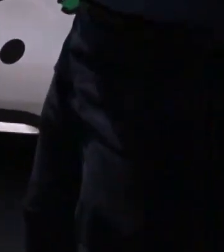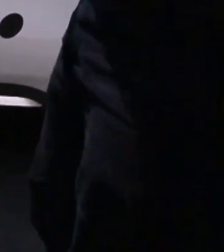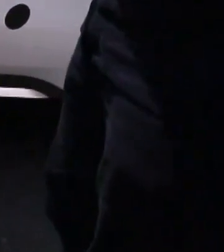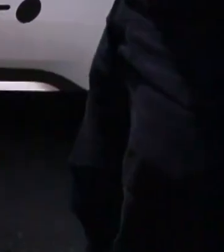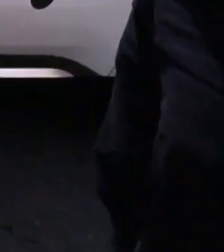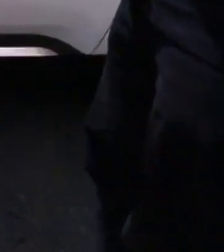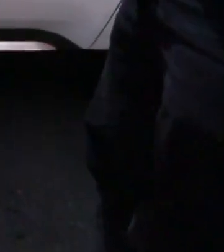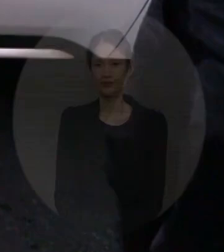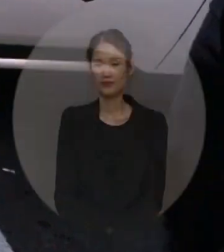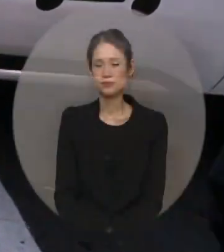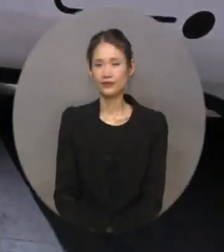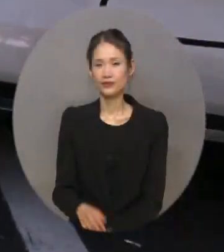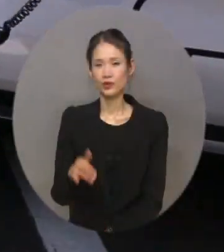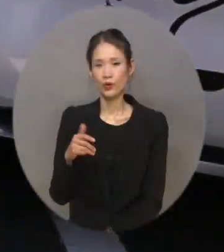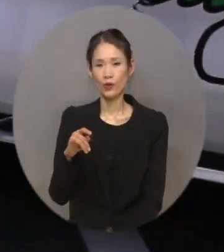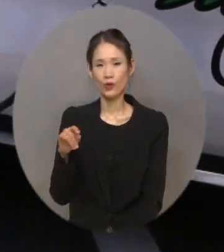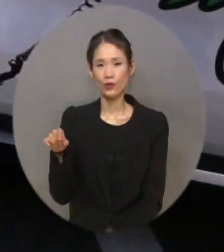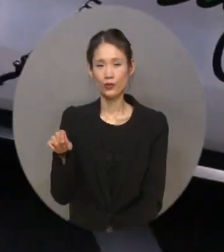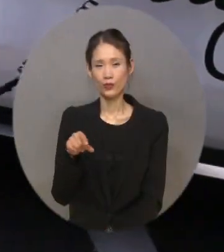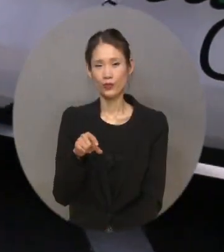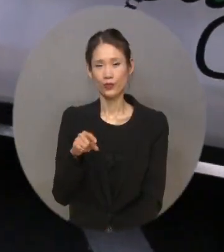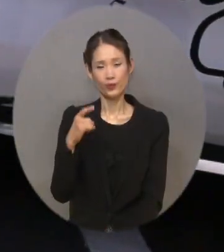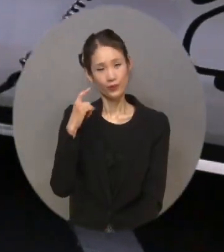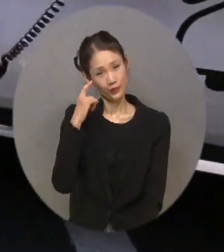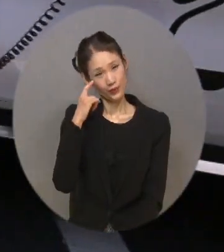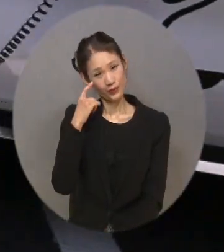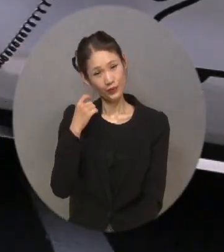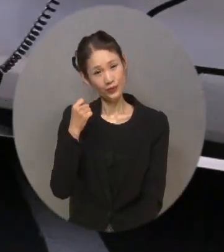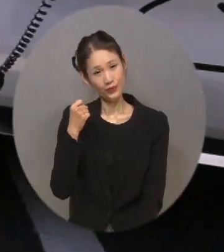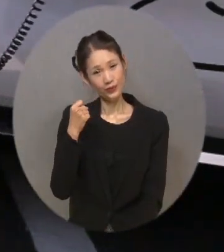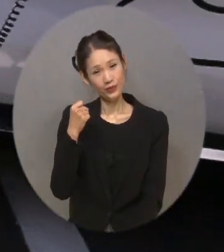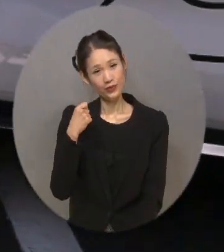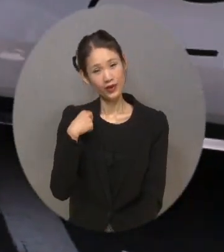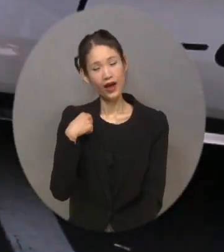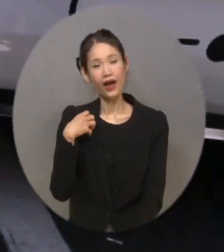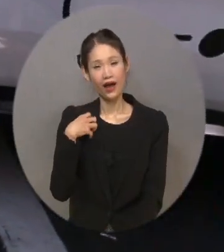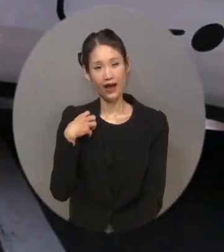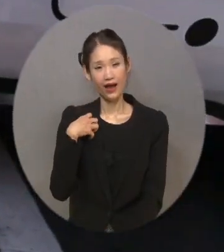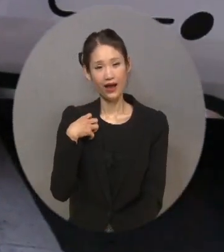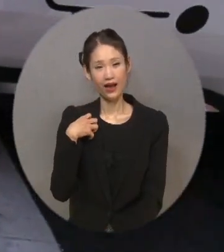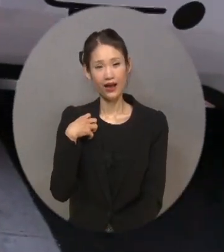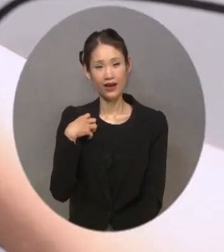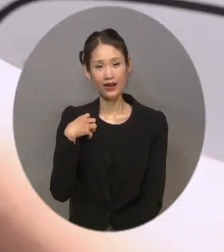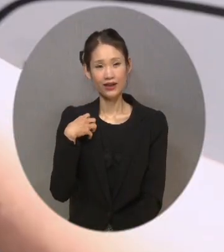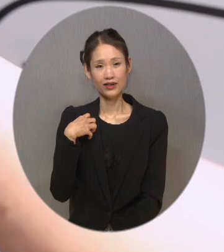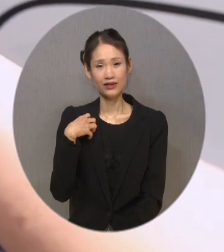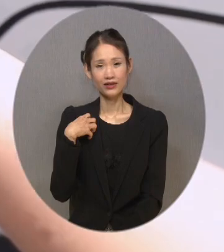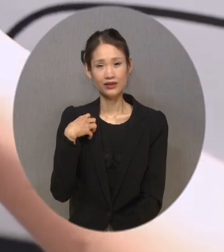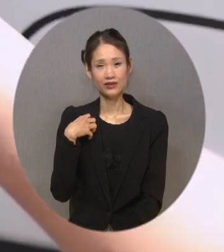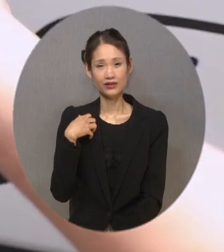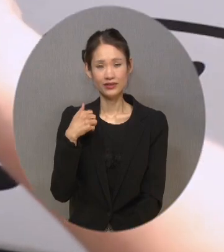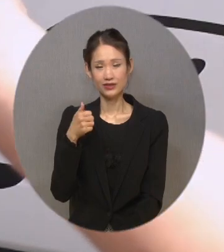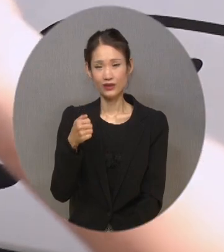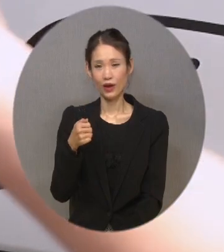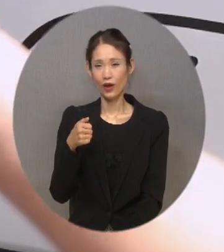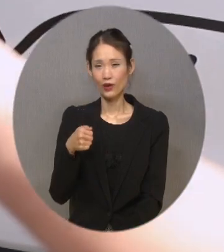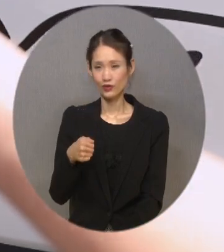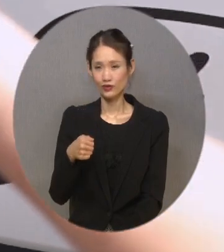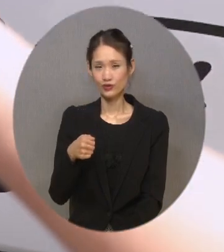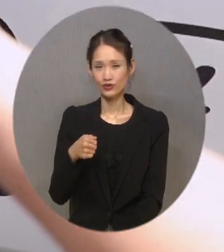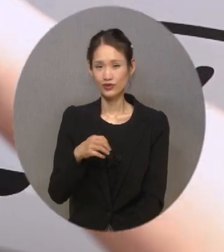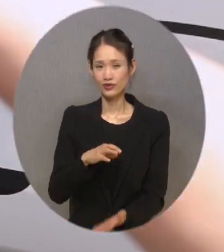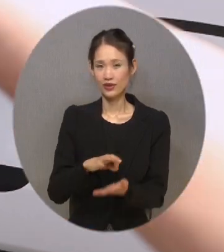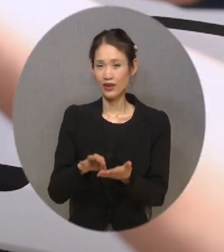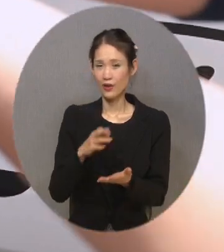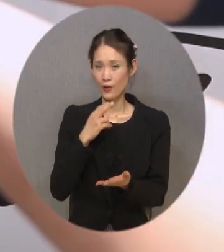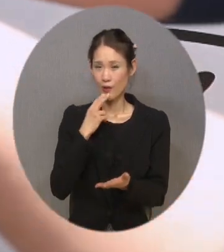그냥 꼬리 방향이라고 생각하고 앞이라 생각하고 제가 할게요. 제가 예, 전진우지. 네. 전진우지는 안 쓰셔도 되고. 네.